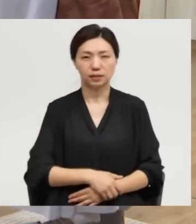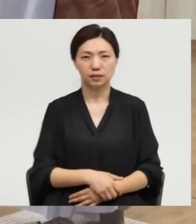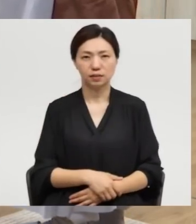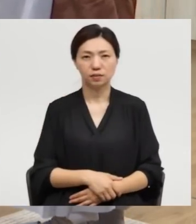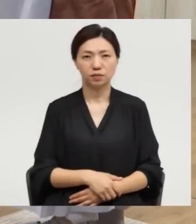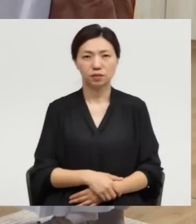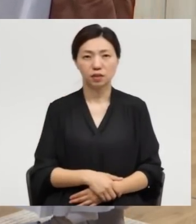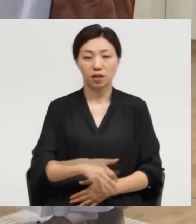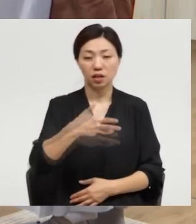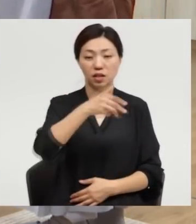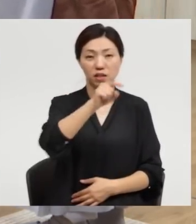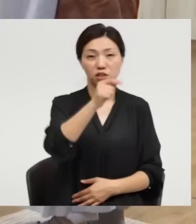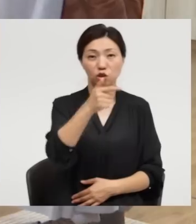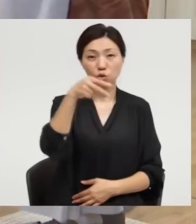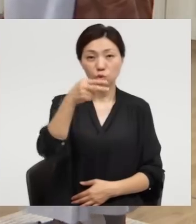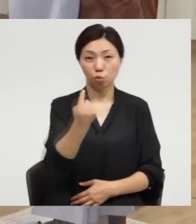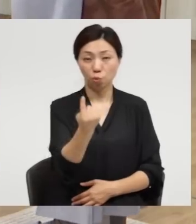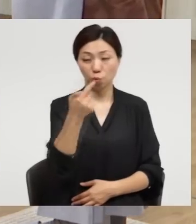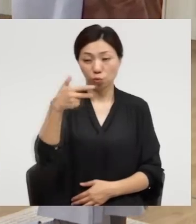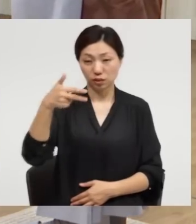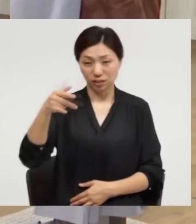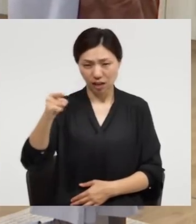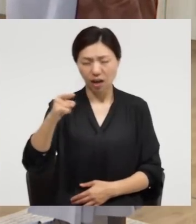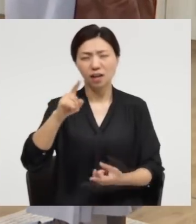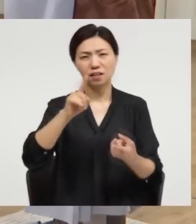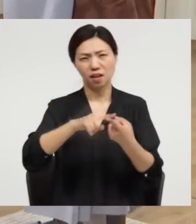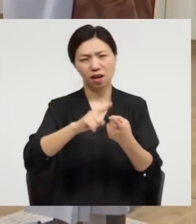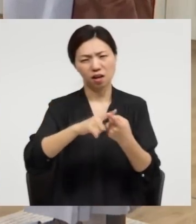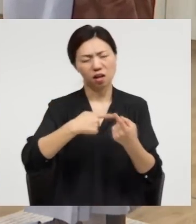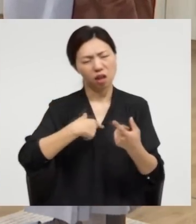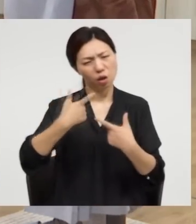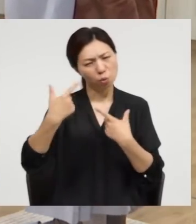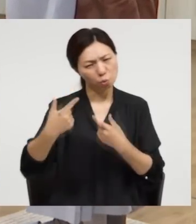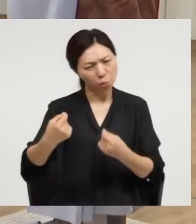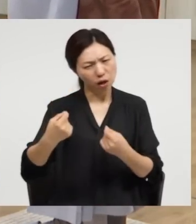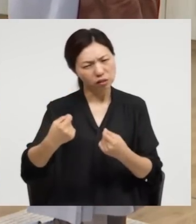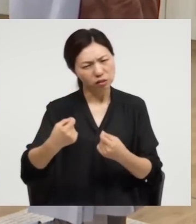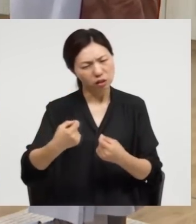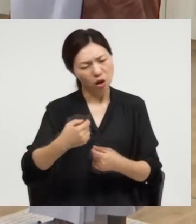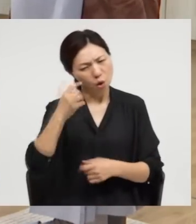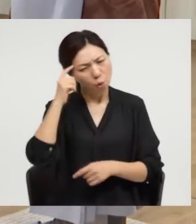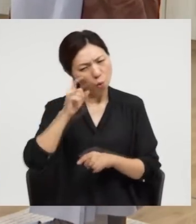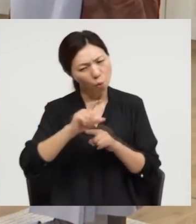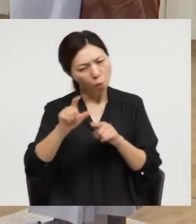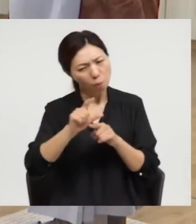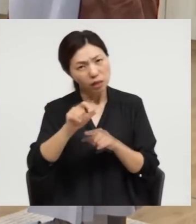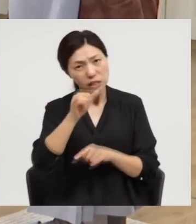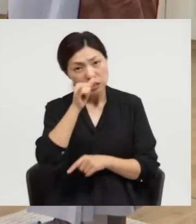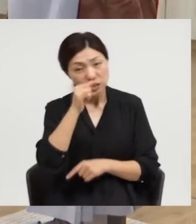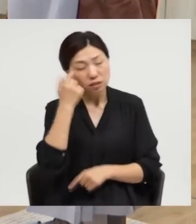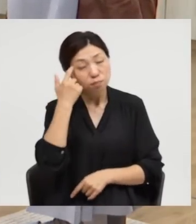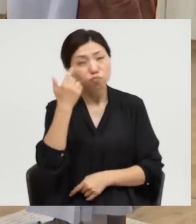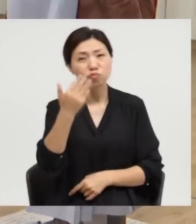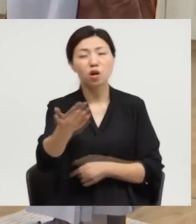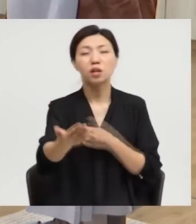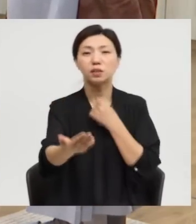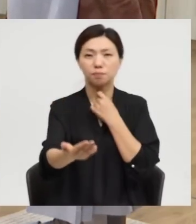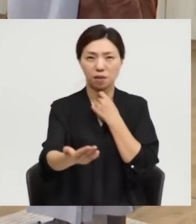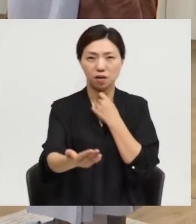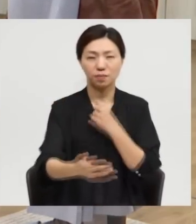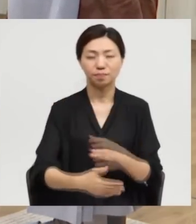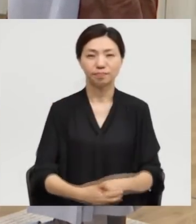천도제에 관해 저와 같은 고민을 했던 불자가 있는지 이에 관한 법륜스님 법문 듣고 도움을 받고